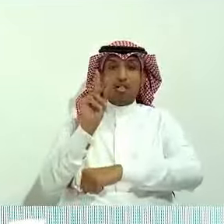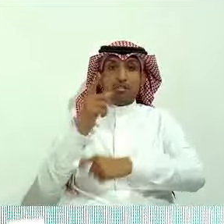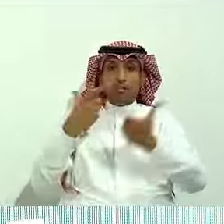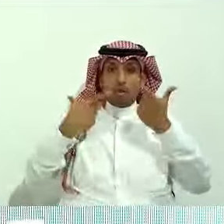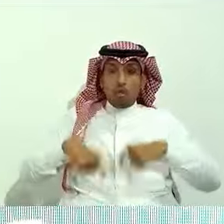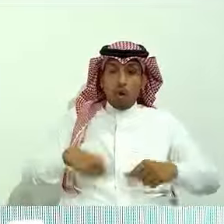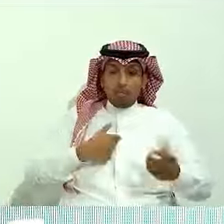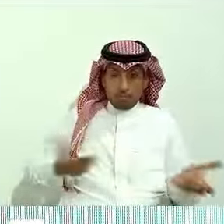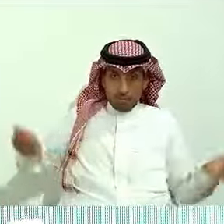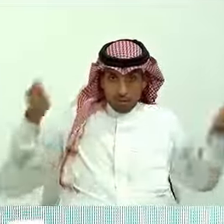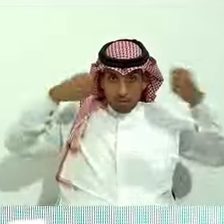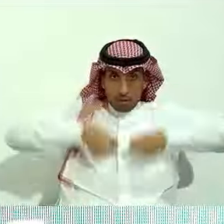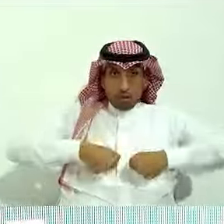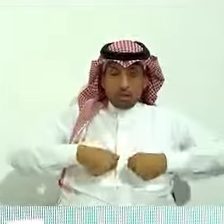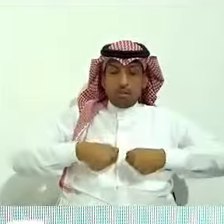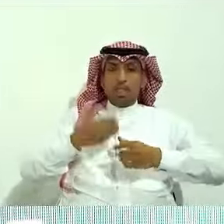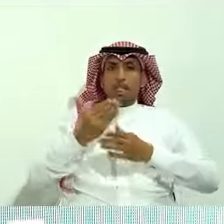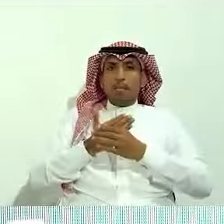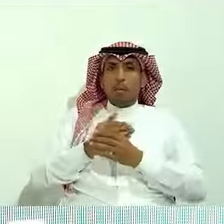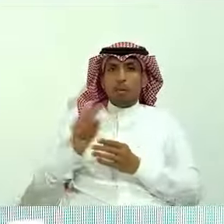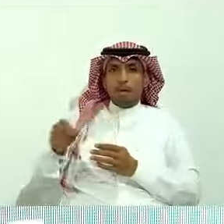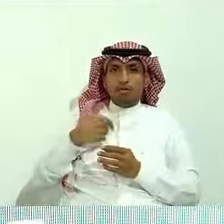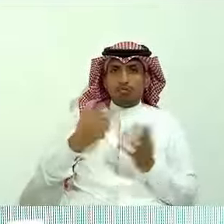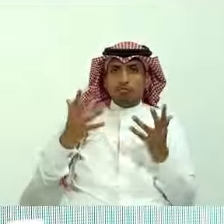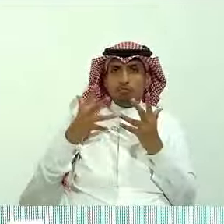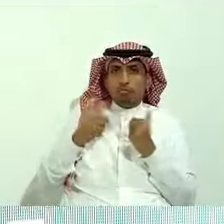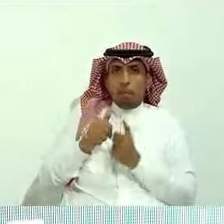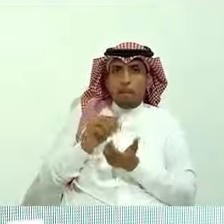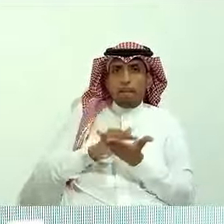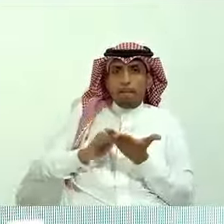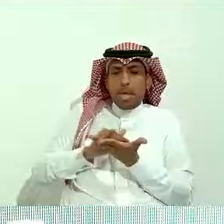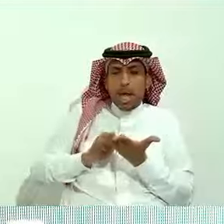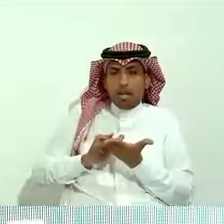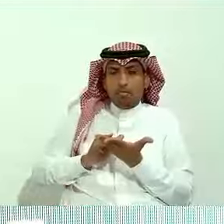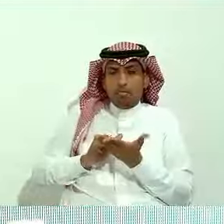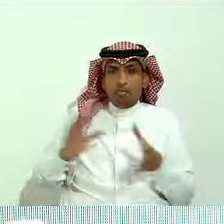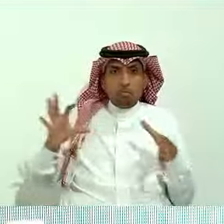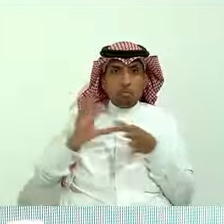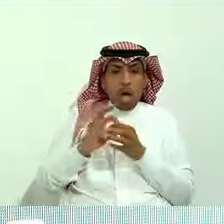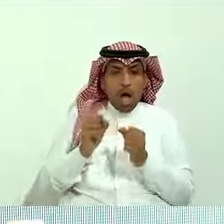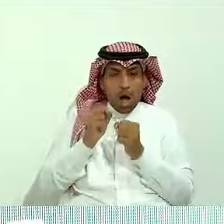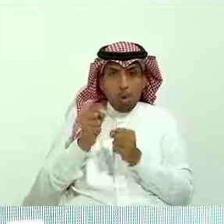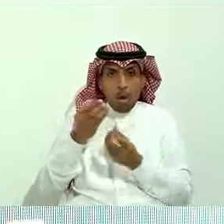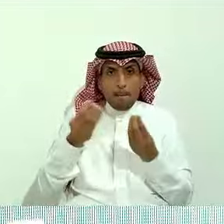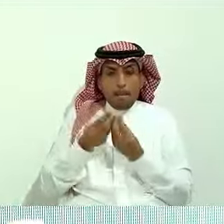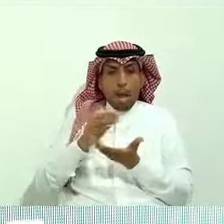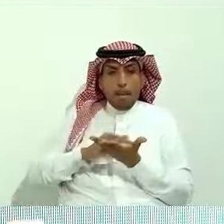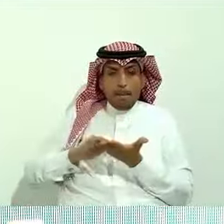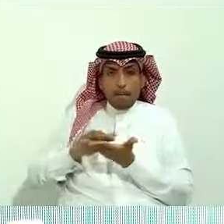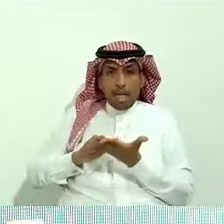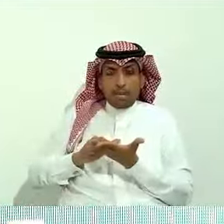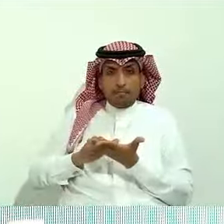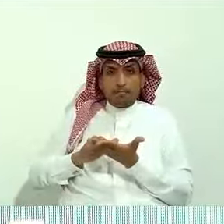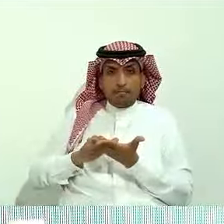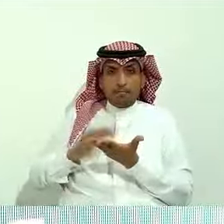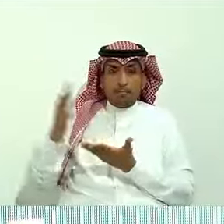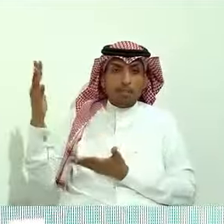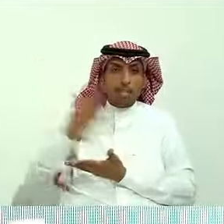الملابس تنبع من البيئة، لها علاقة قوية بالبيئة، ببيئة الإنسان اللي يعيشها، تنعكس